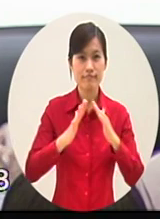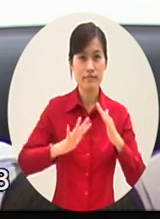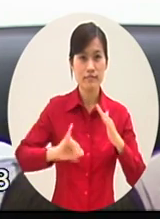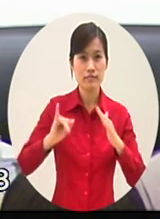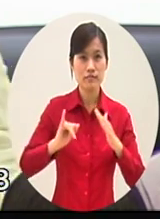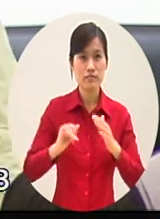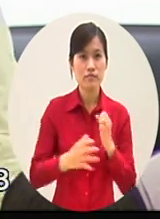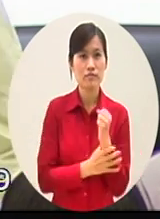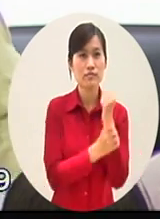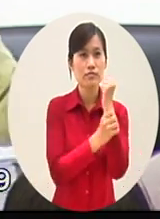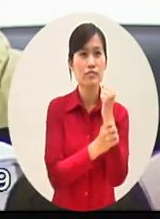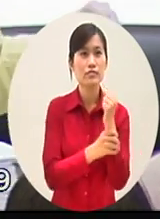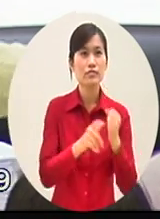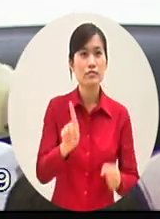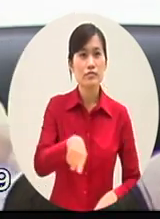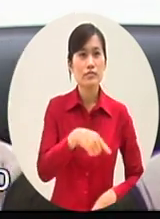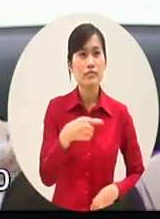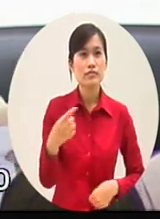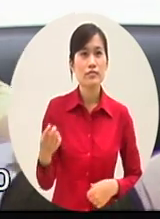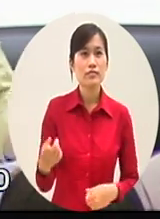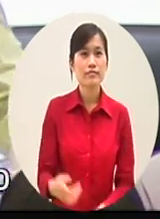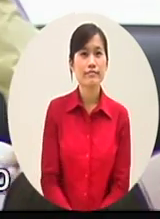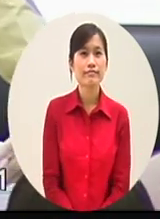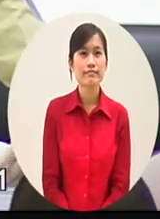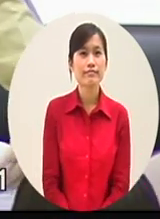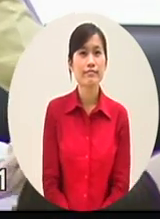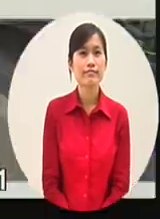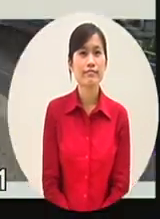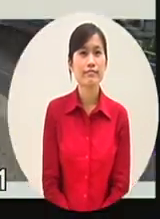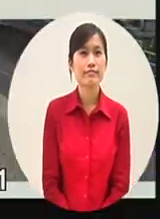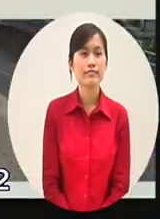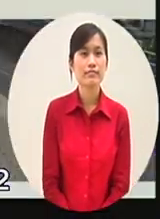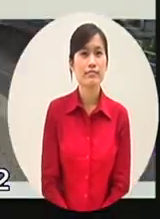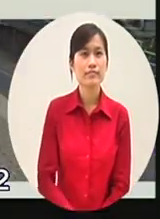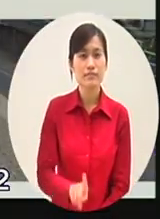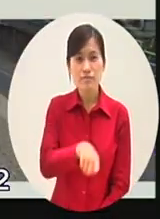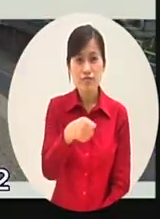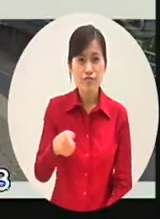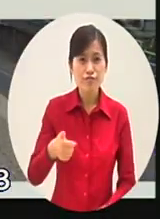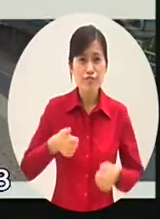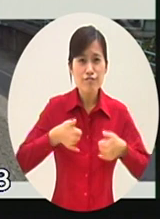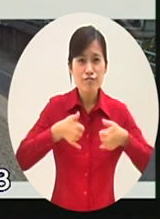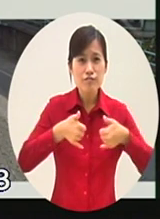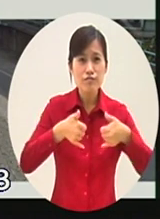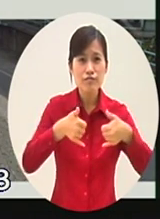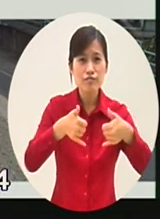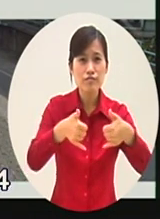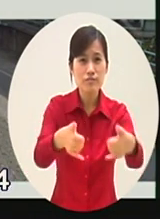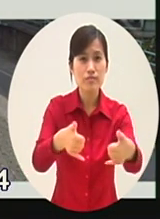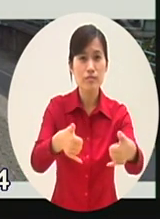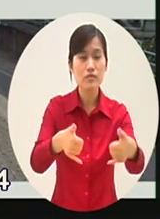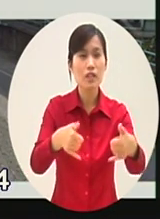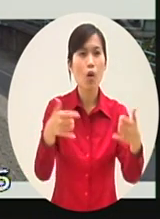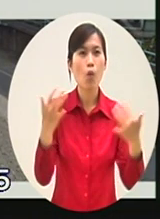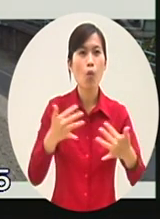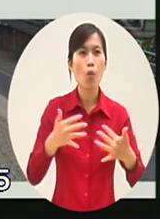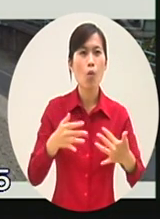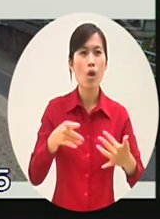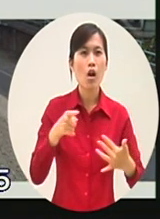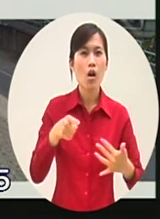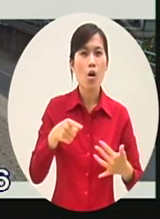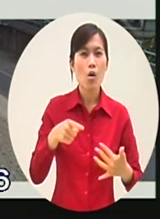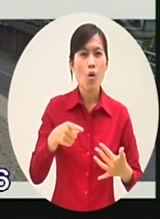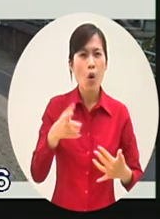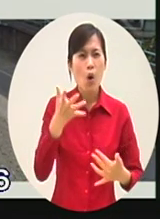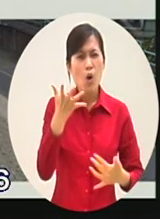可是要现在要说这个道路这个路其实我们有很多条道